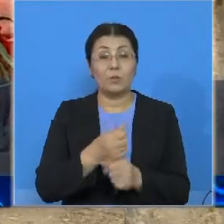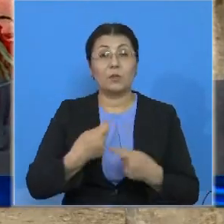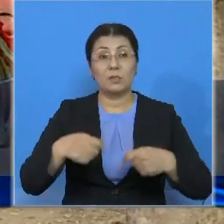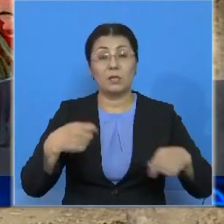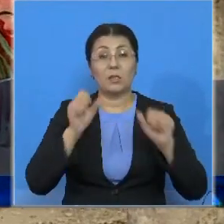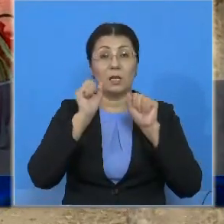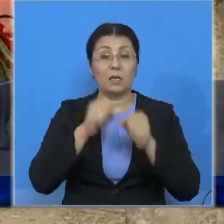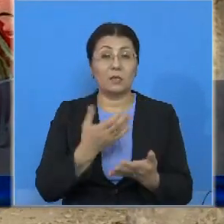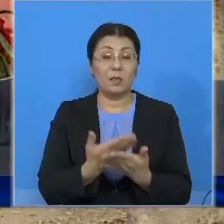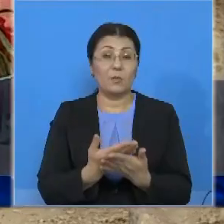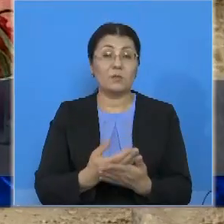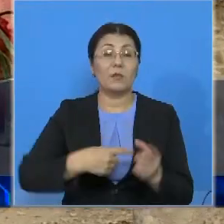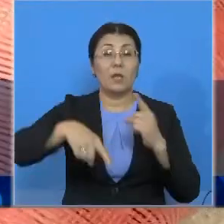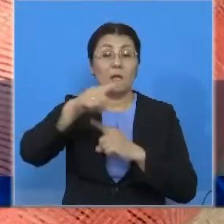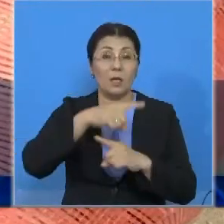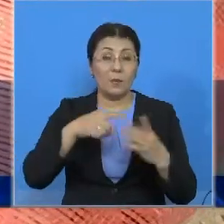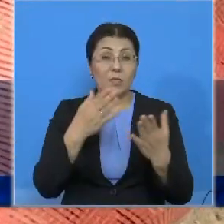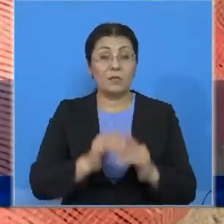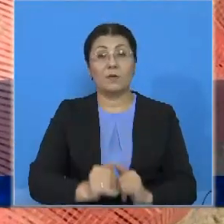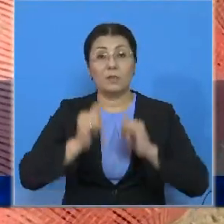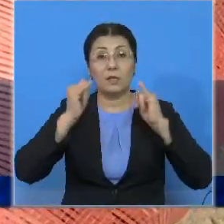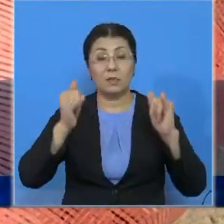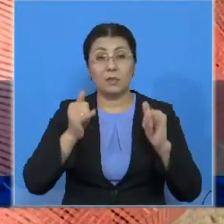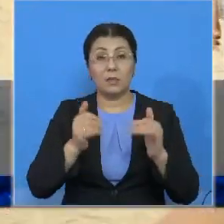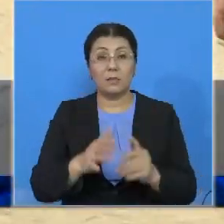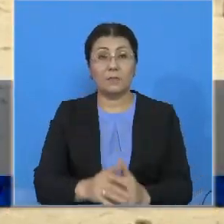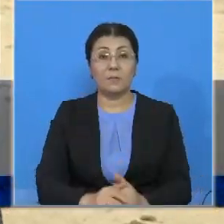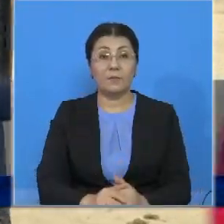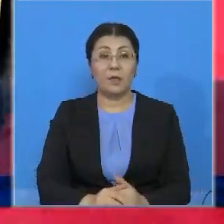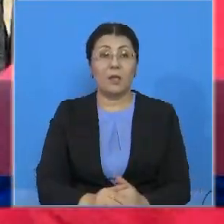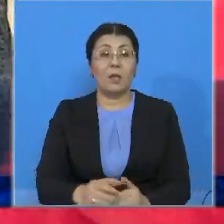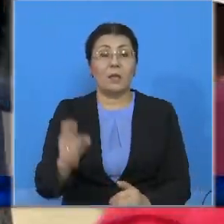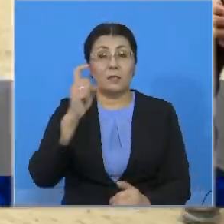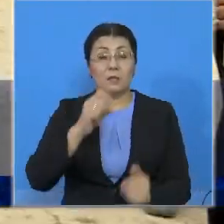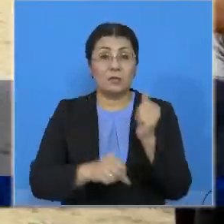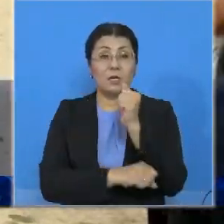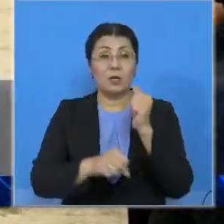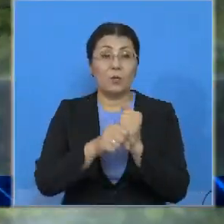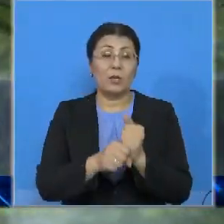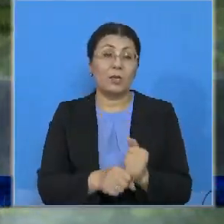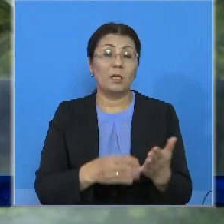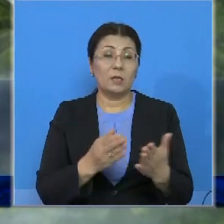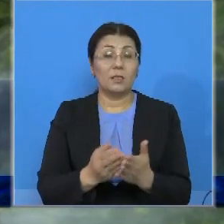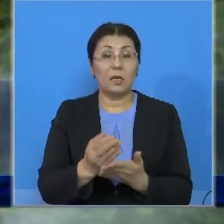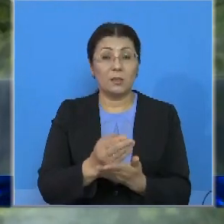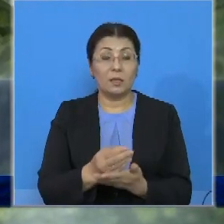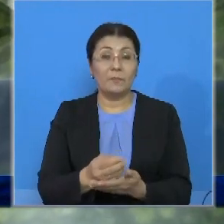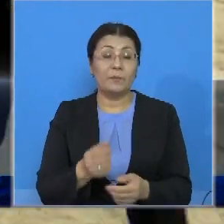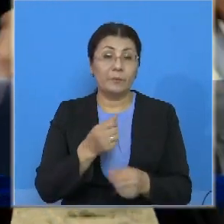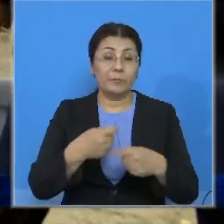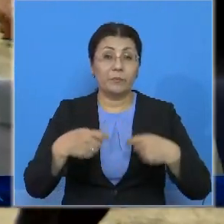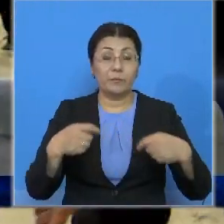саталады. Яғни мұнда кәсіпкерліктің көкжиегі кеңейіп, өрісі ұлғайып келеді. Шаруалар жаз бойы күтіп баптаған бақша өнімдерін алып